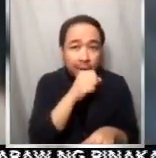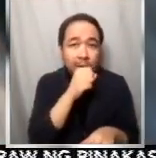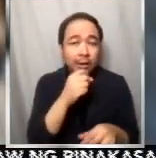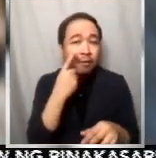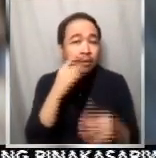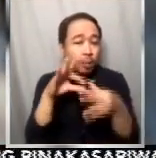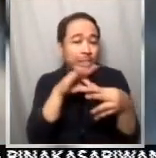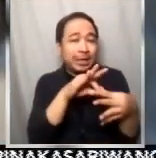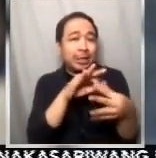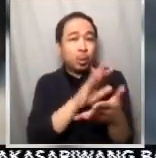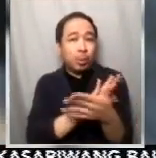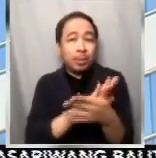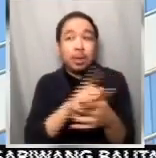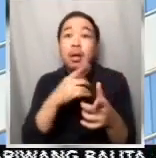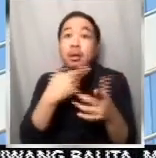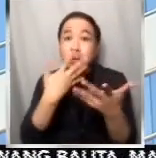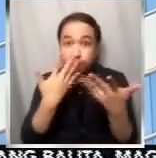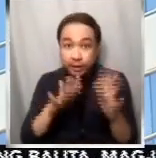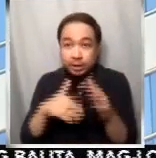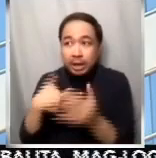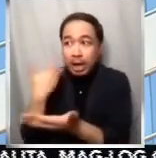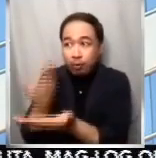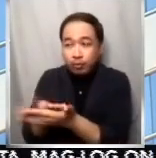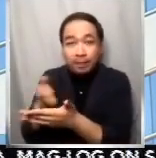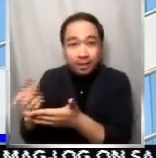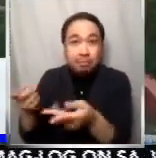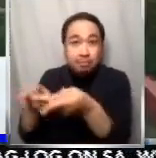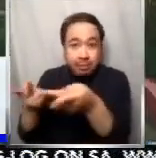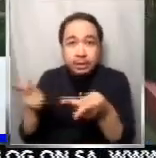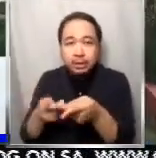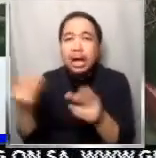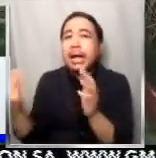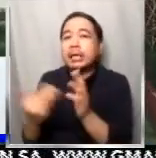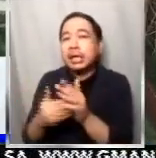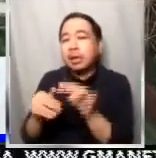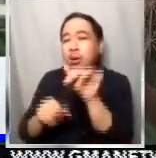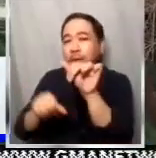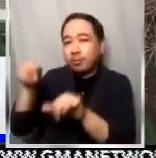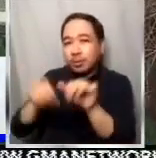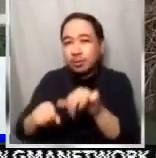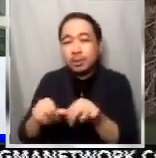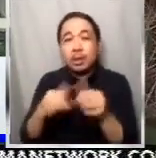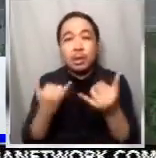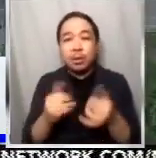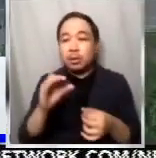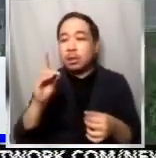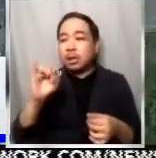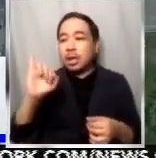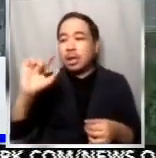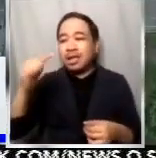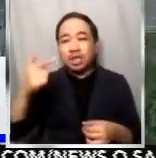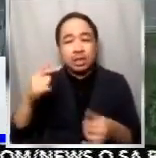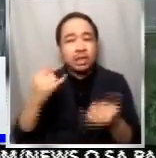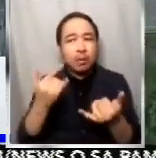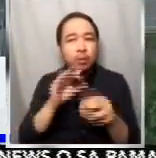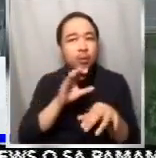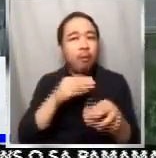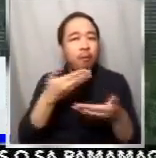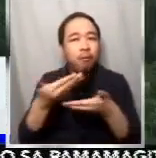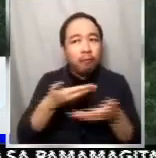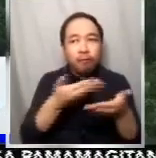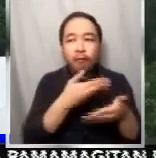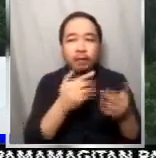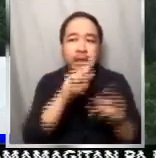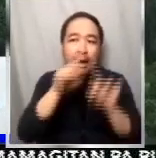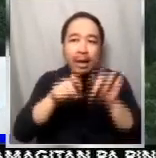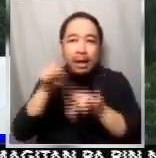sa terminal of destination. Kukonsultahin ng DILG ang mga mayor at governor sa panukalang ito. Ano man ang mapagkasunduan, tatalakayin